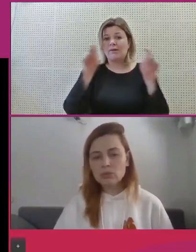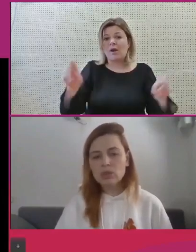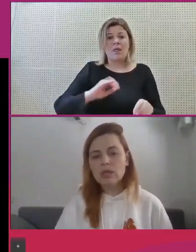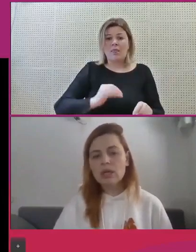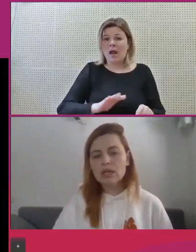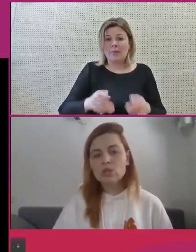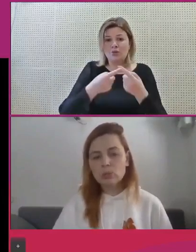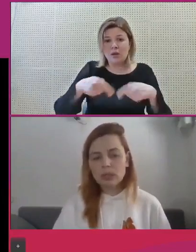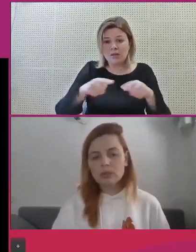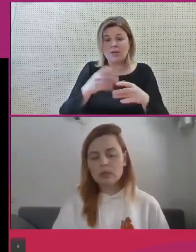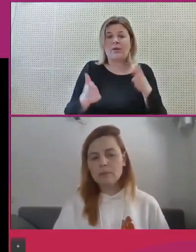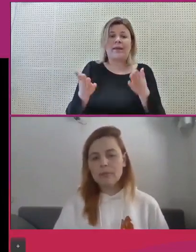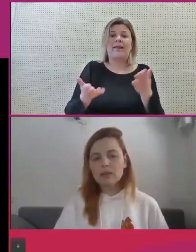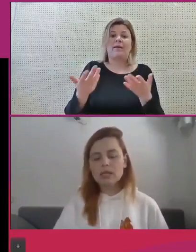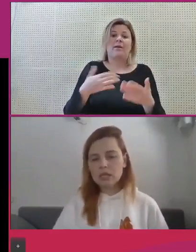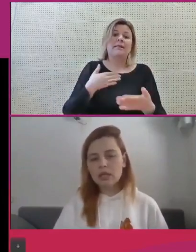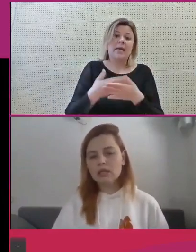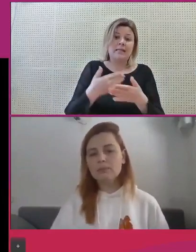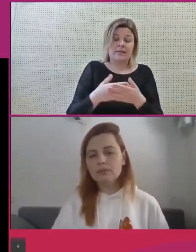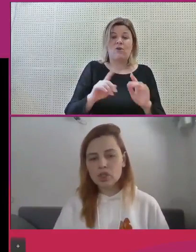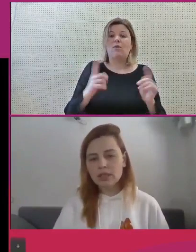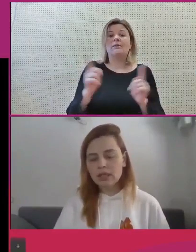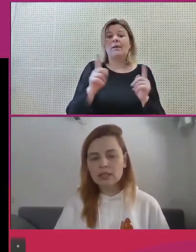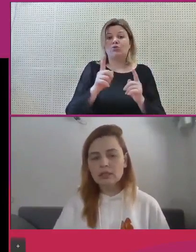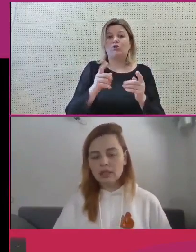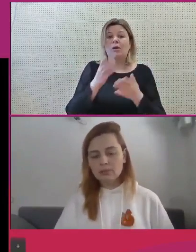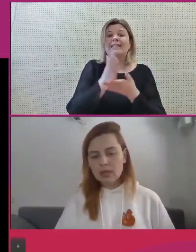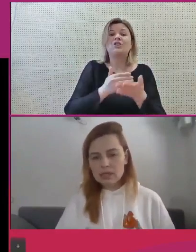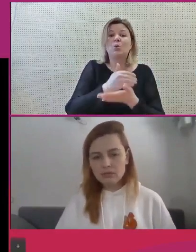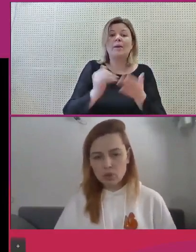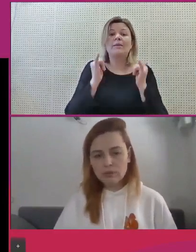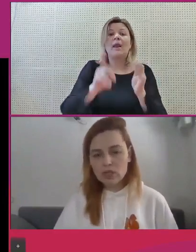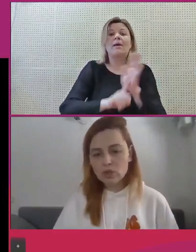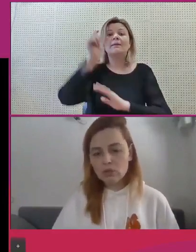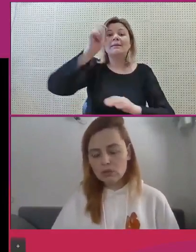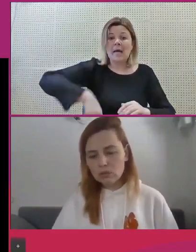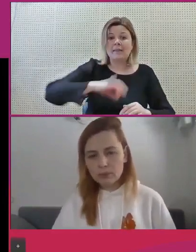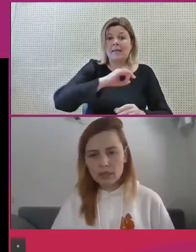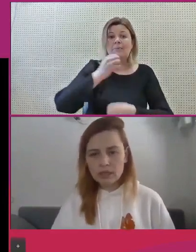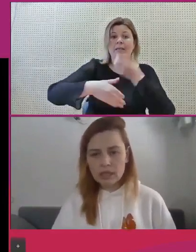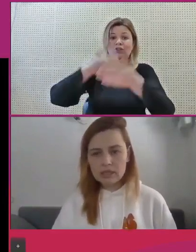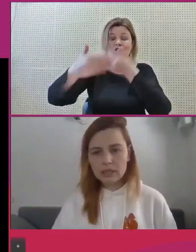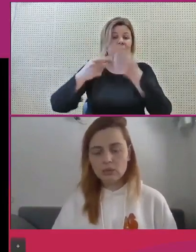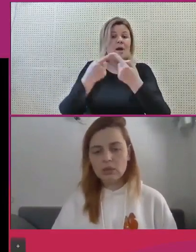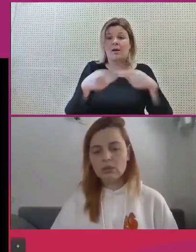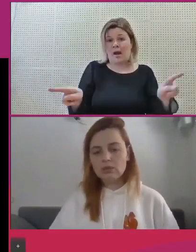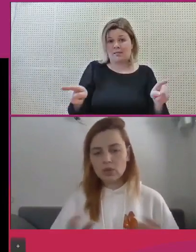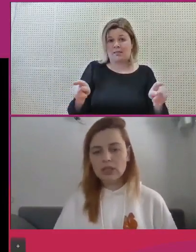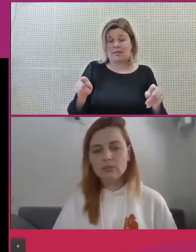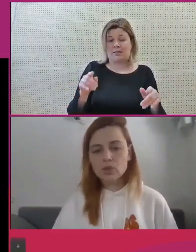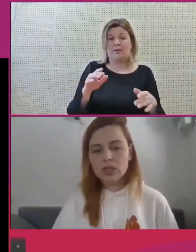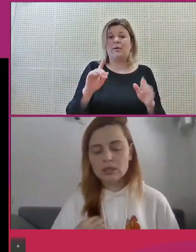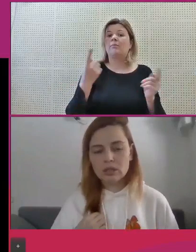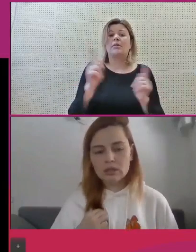вот, потому что инструменты для старта и продвижения, они как бы разные в чем, да, что крупная организация, которая